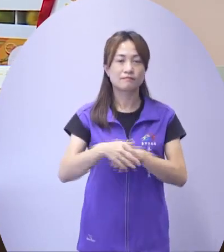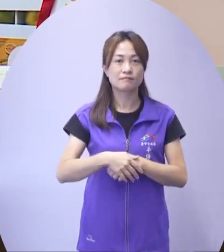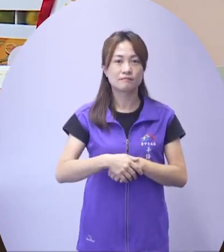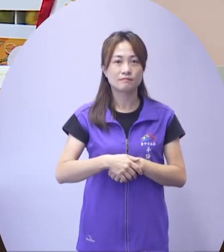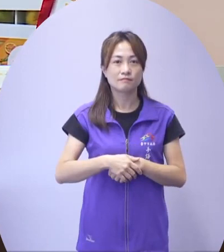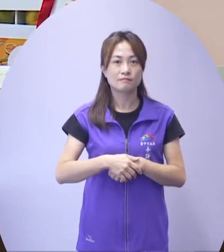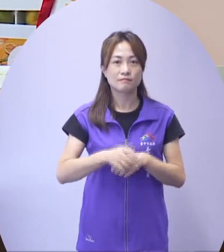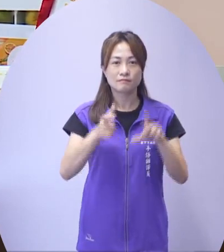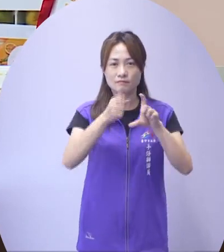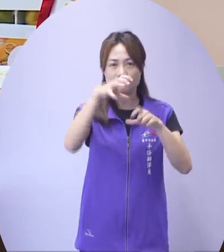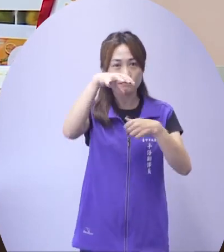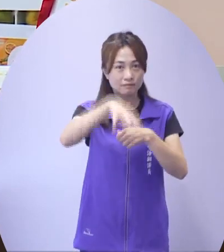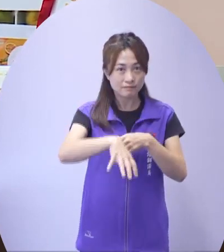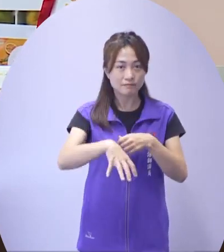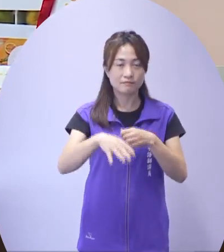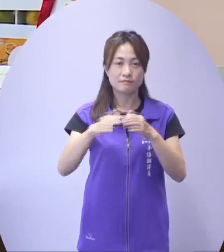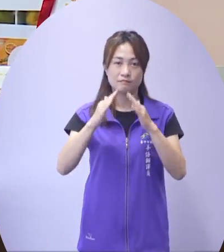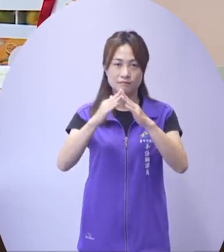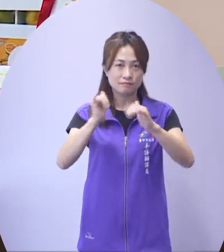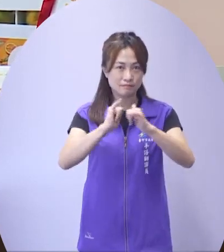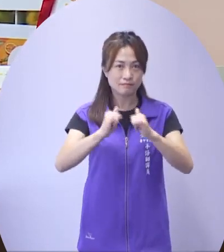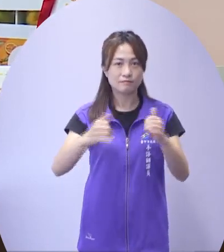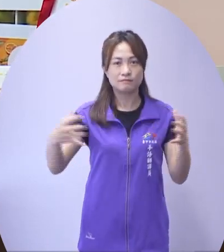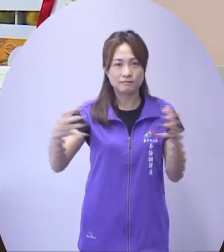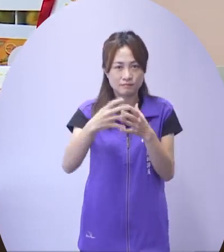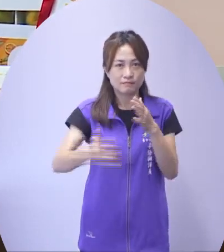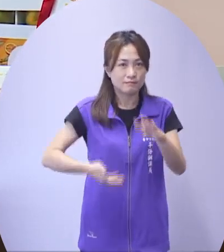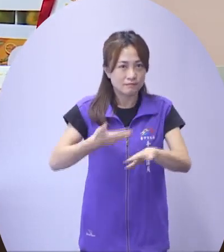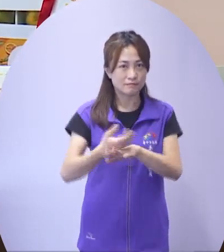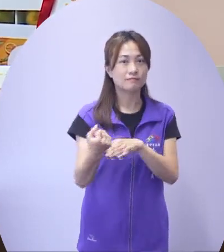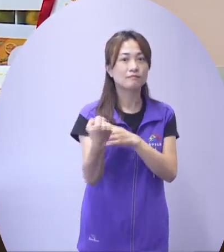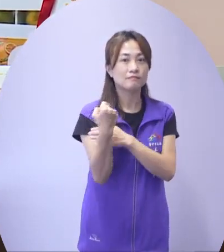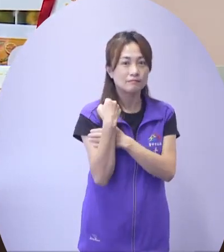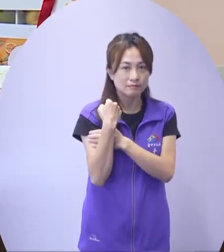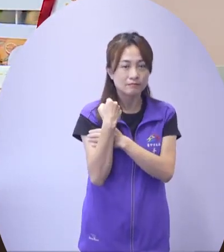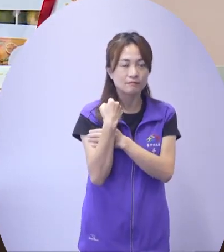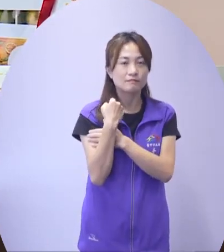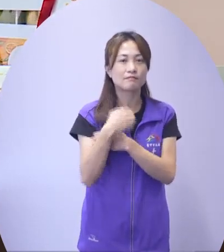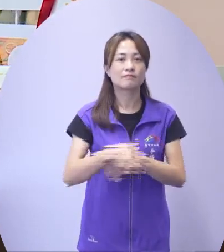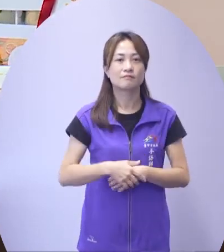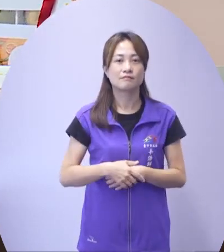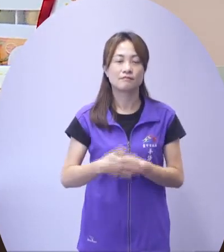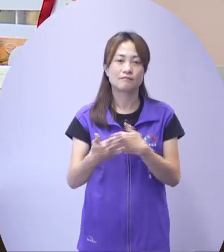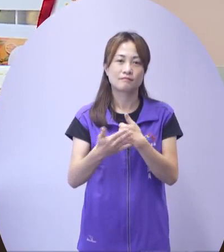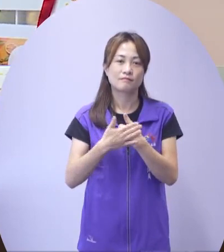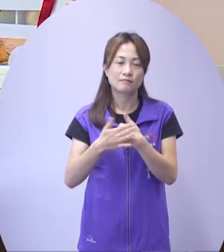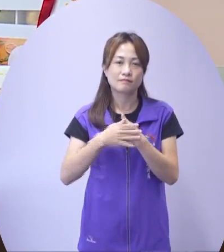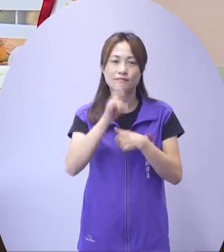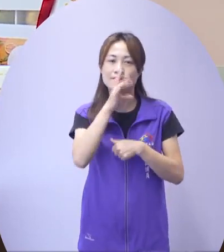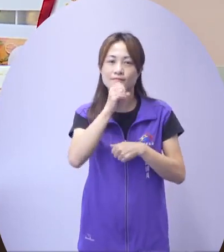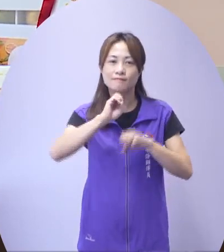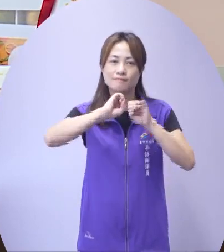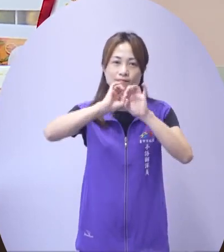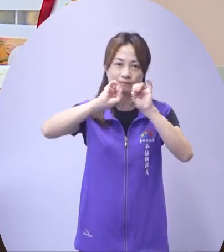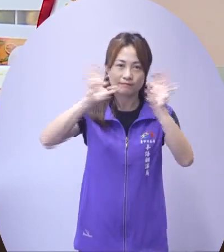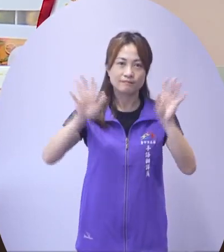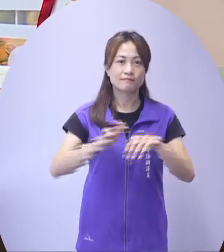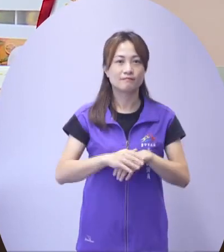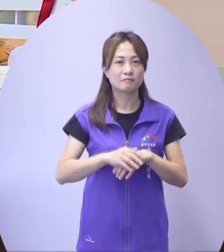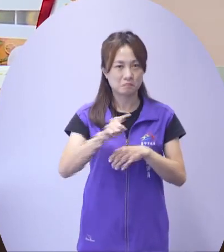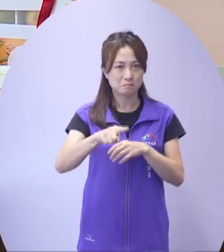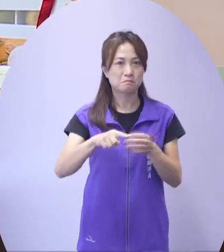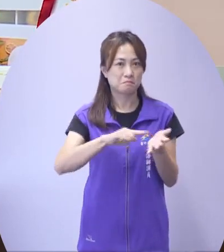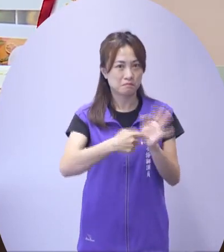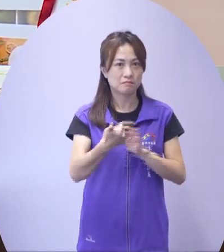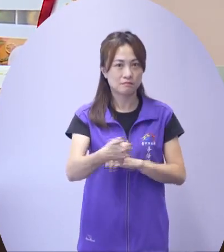公所，那所有的市民大家共同努力之下呢，我们行销台中啊，那可以说是有点成